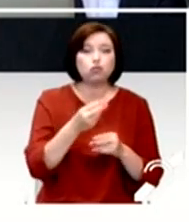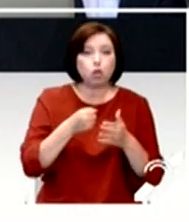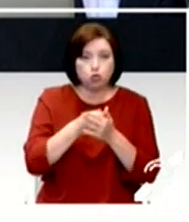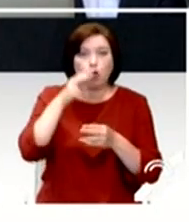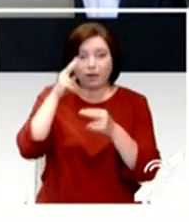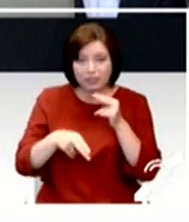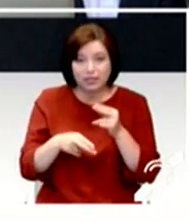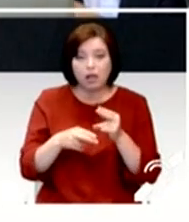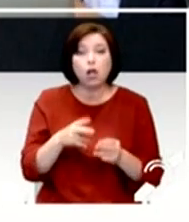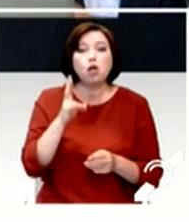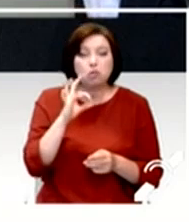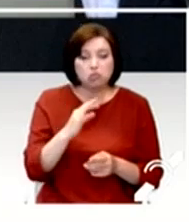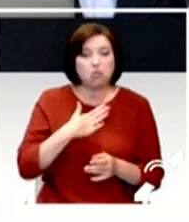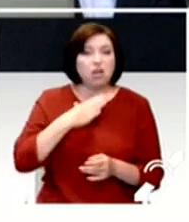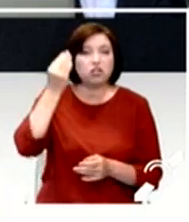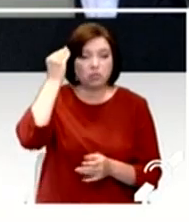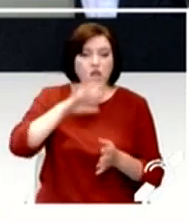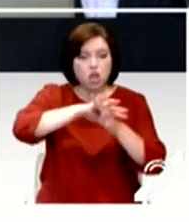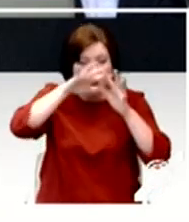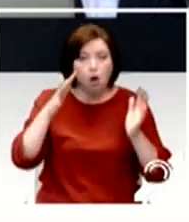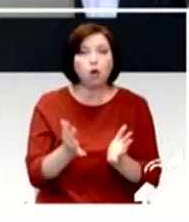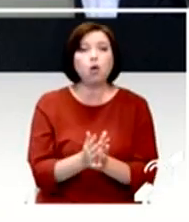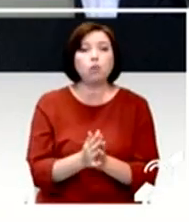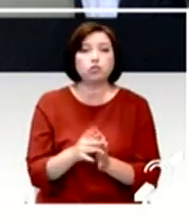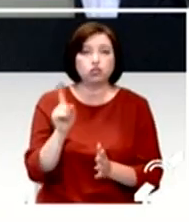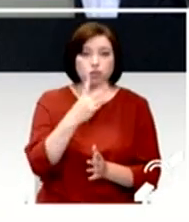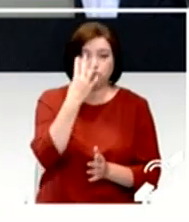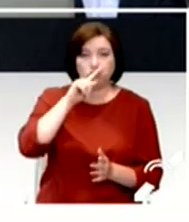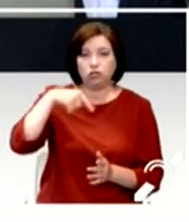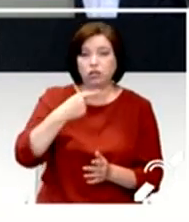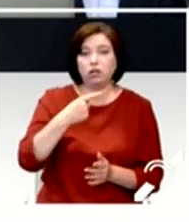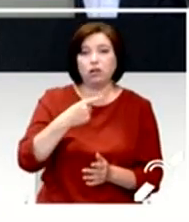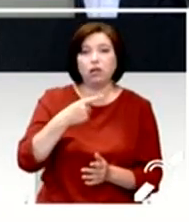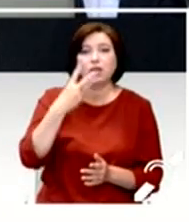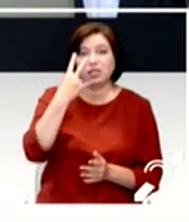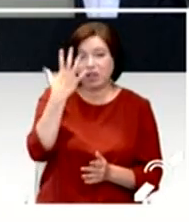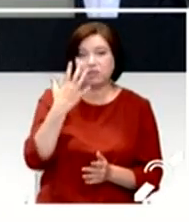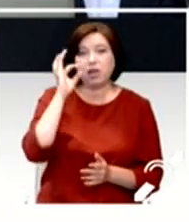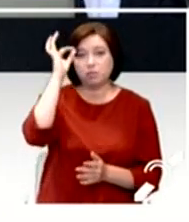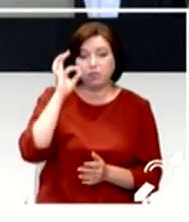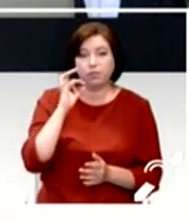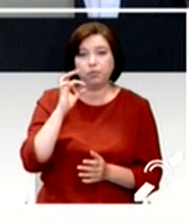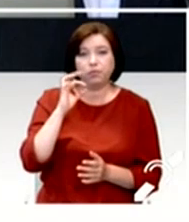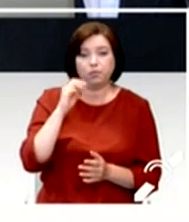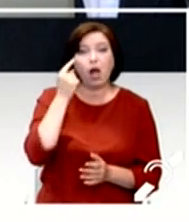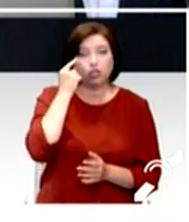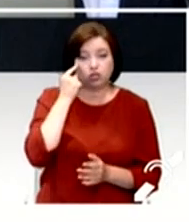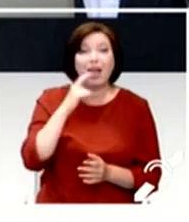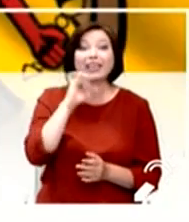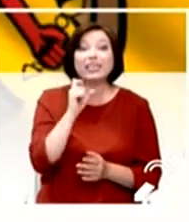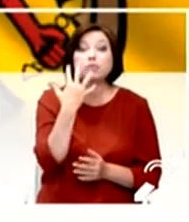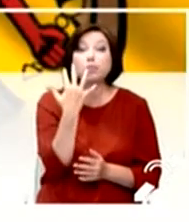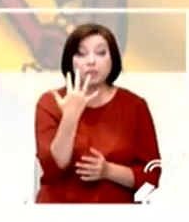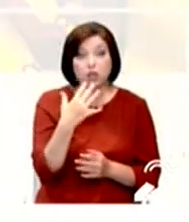finalizate, dar aprecierea noastră generală este de un scor de 4,24 puncte din